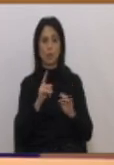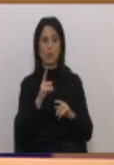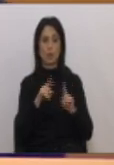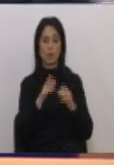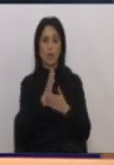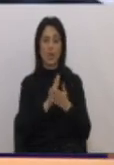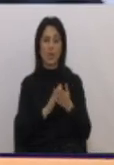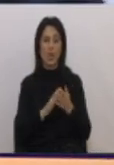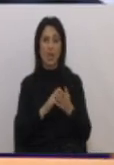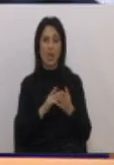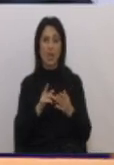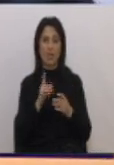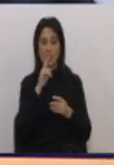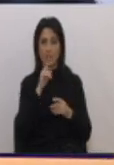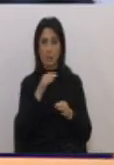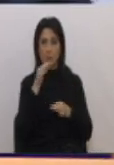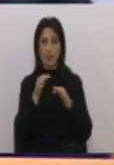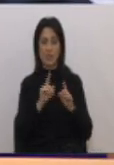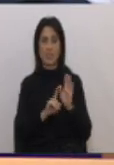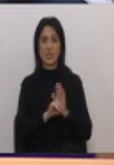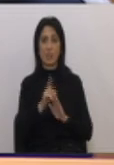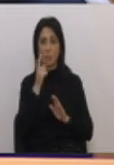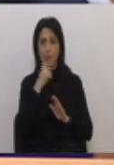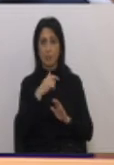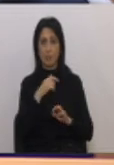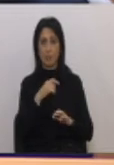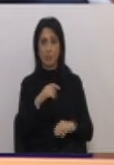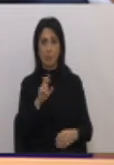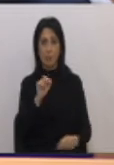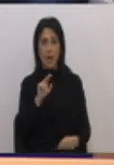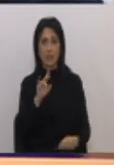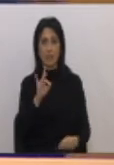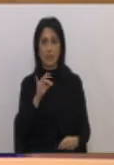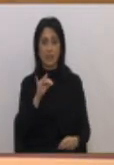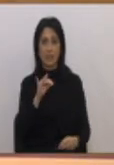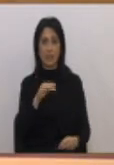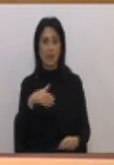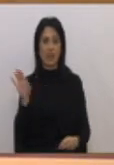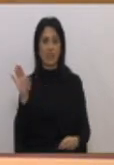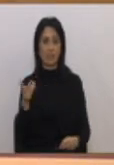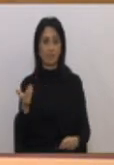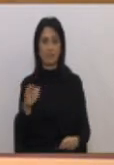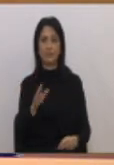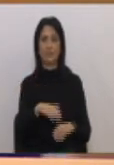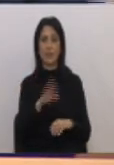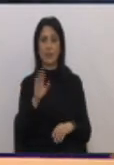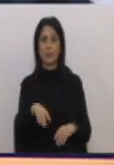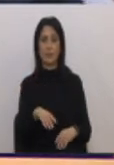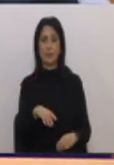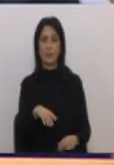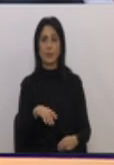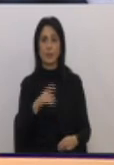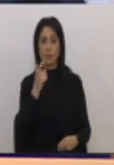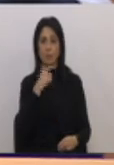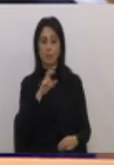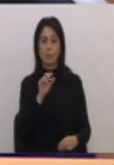მინდა ყველას გავცე პასუხი. მათ შორის დავიწყო ბატონი ბადრისგან. უი, ბადრი გასულა. კეთილი. Baton Badri